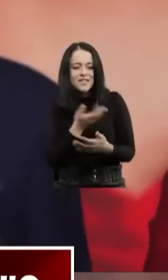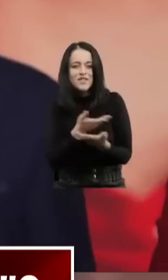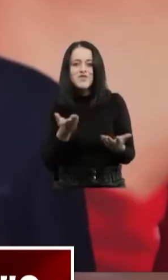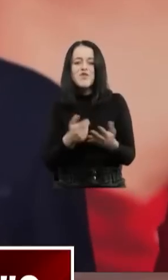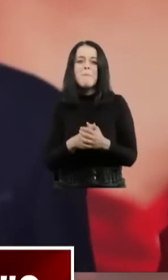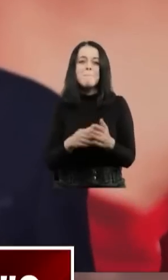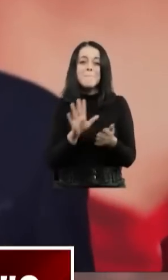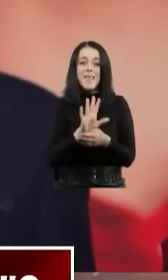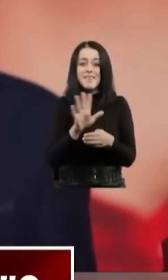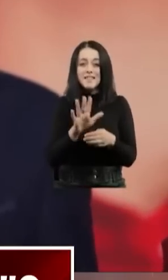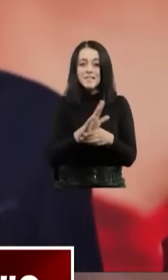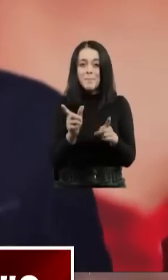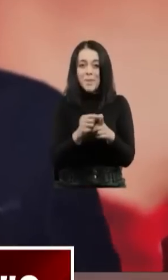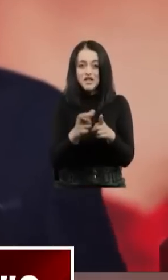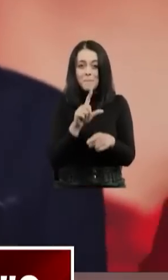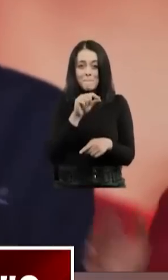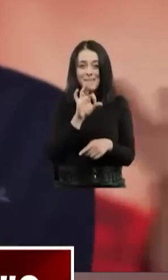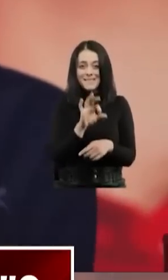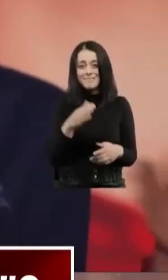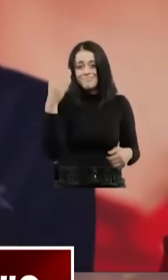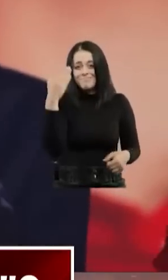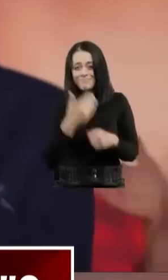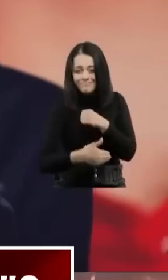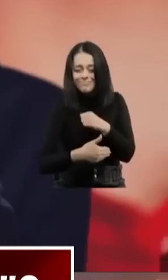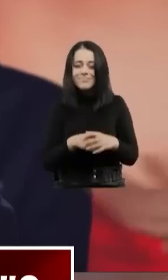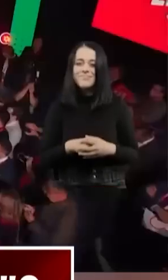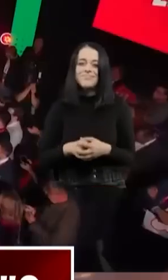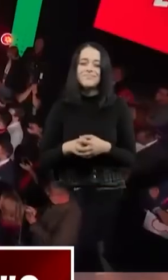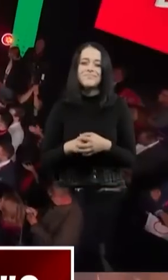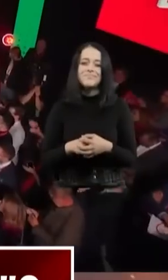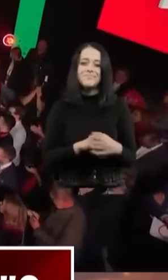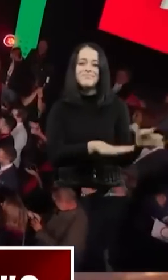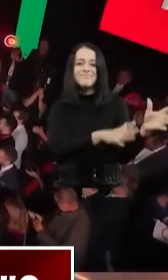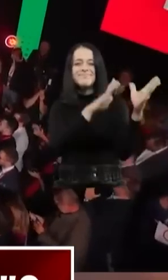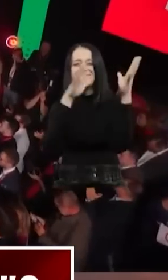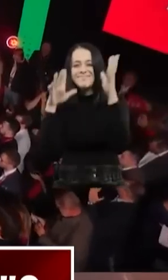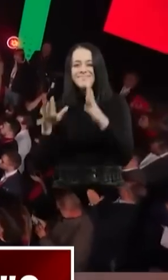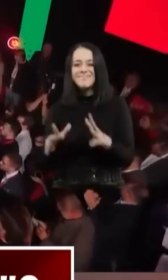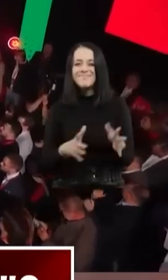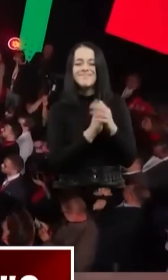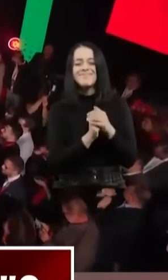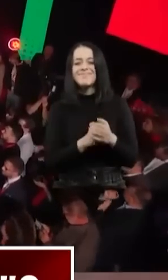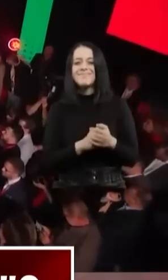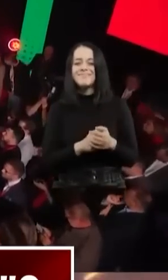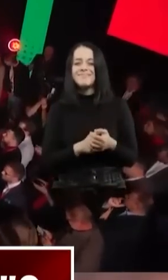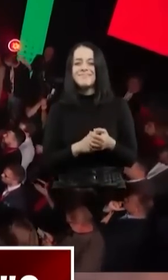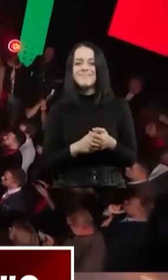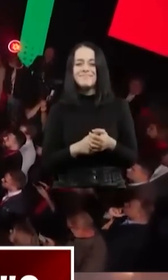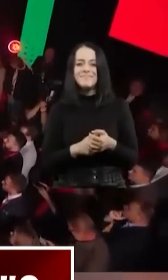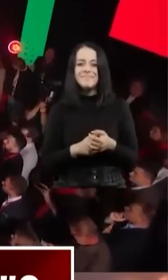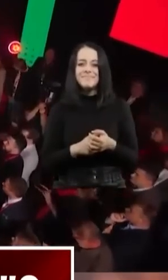Trzecia Droga, ma 65, co daje łącznie 222 mandaty, więc panie Robercie,